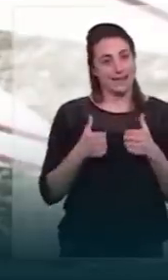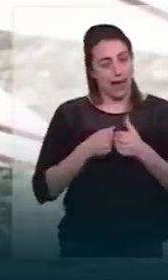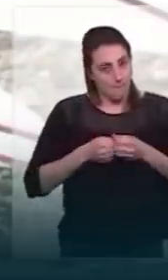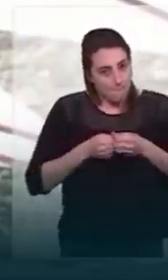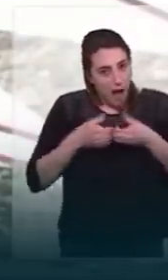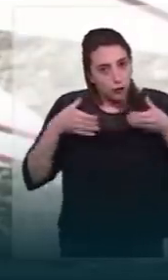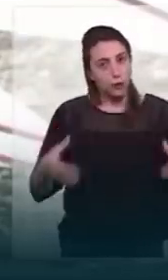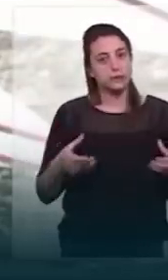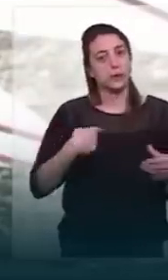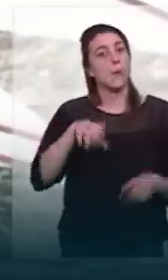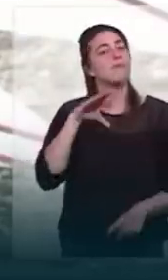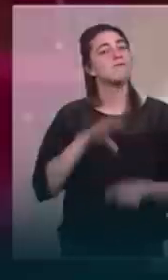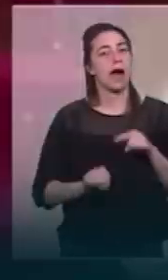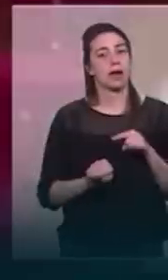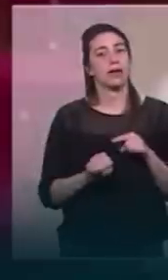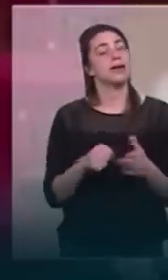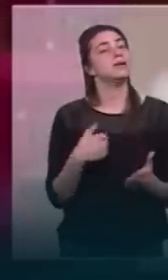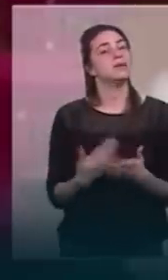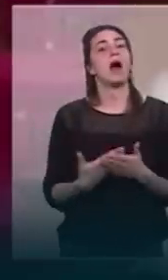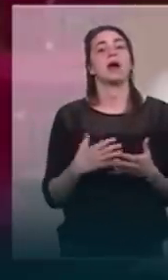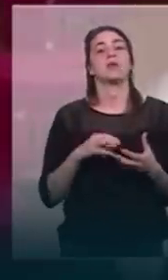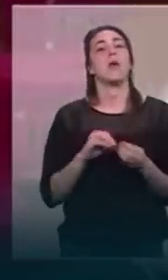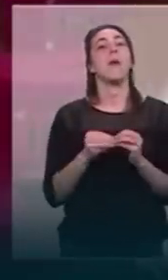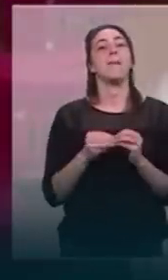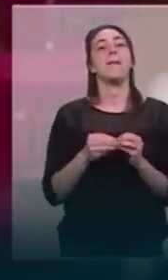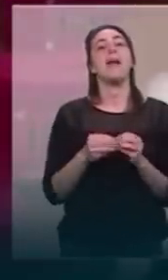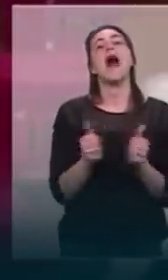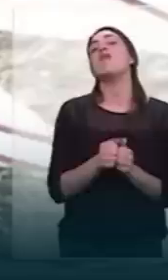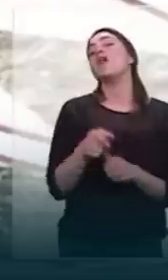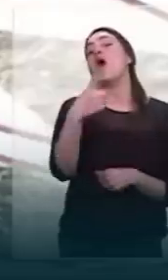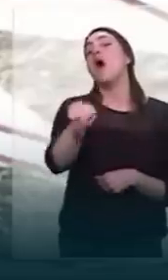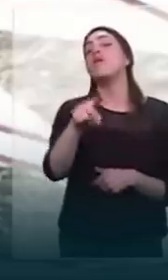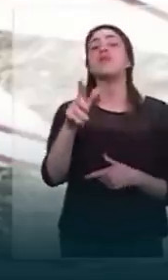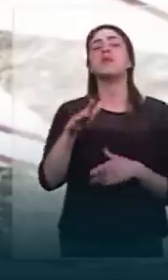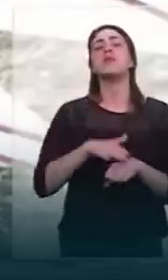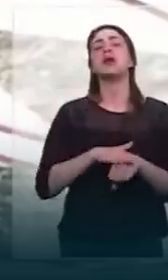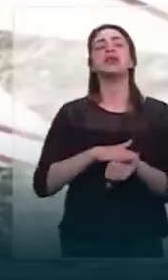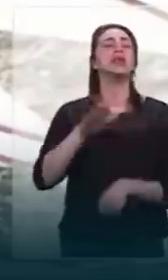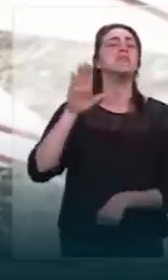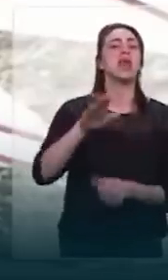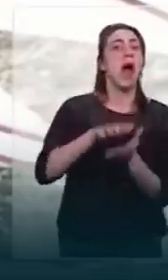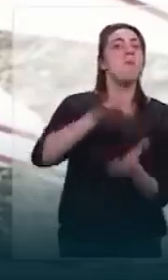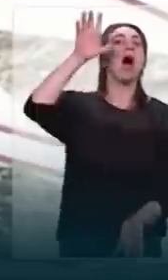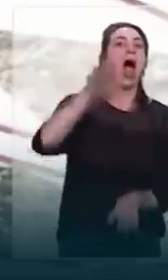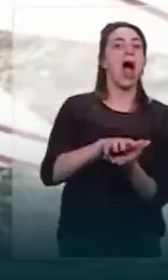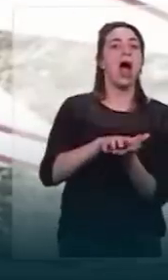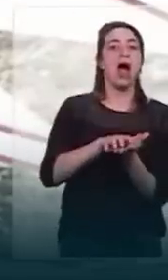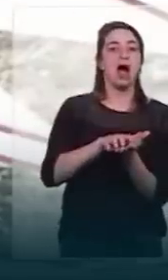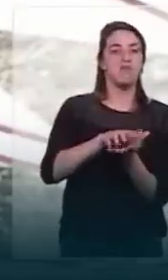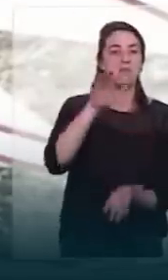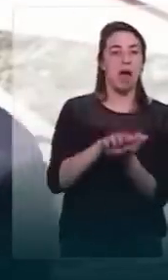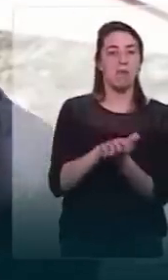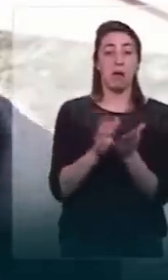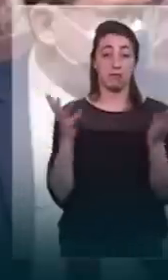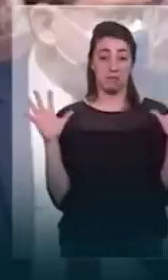c'est bien là le problème. Avec vous, c'est la politique du crocodile, une grande bouche, très très grande bouche, de tout petits